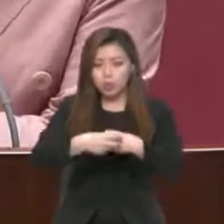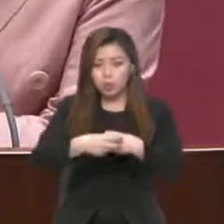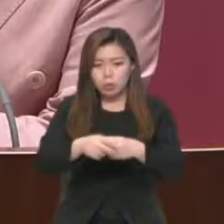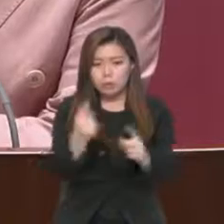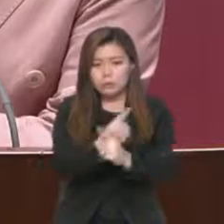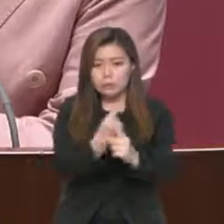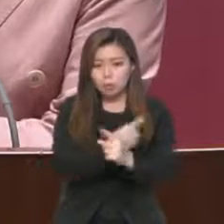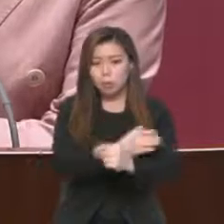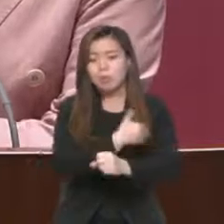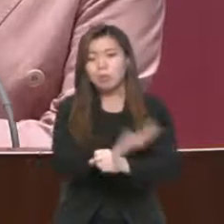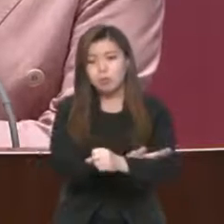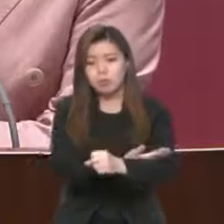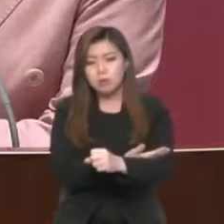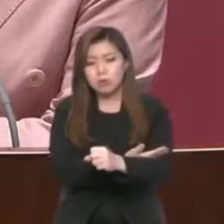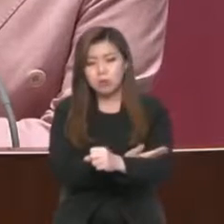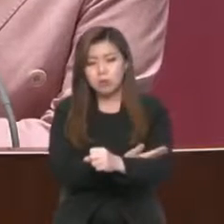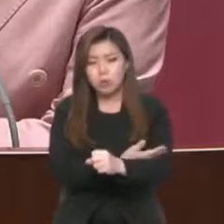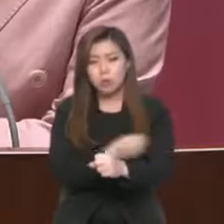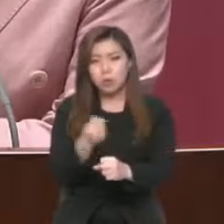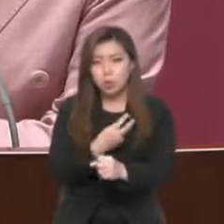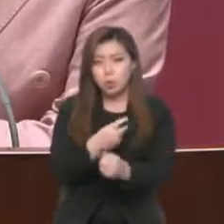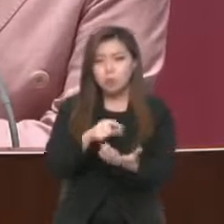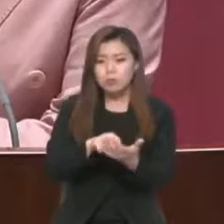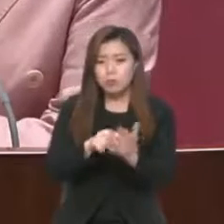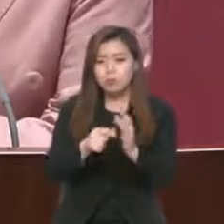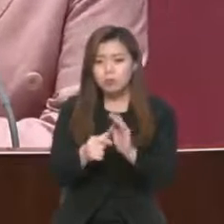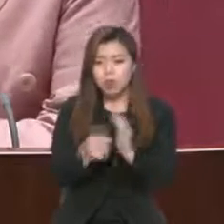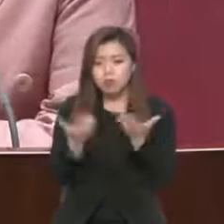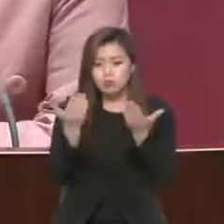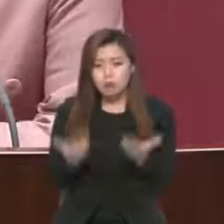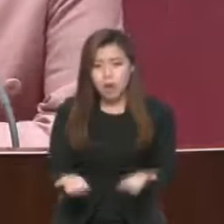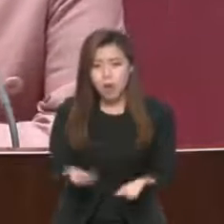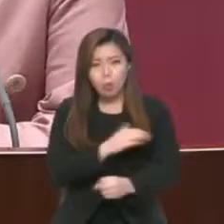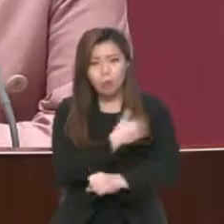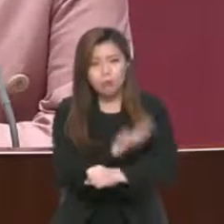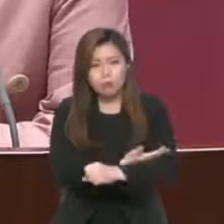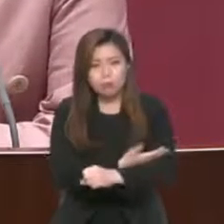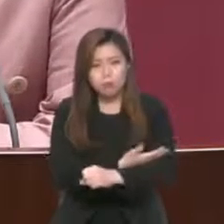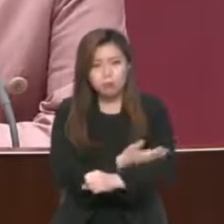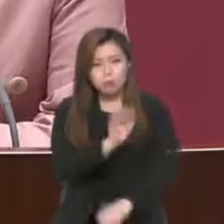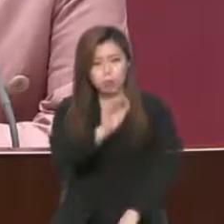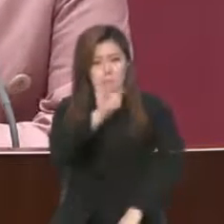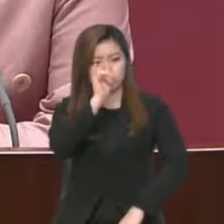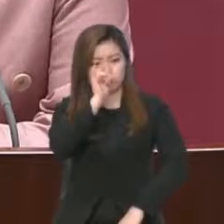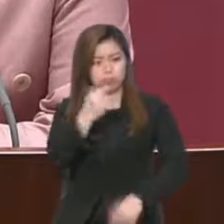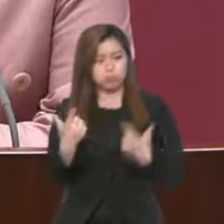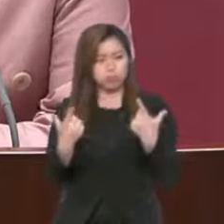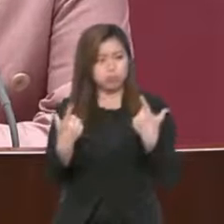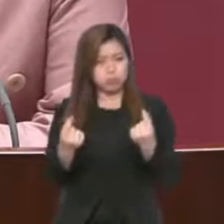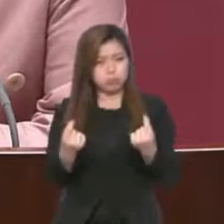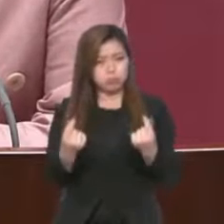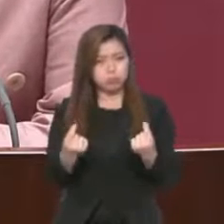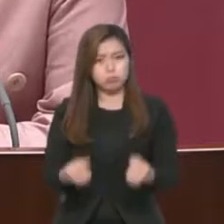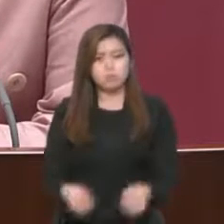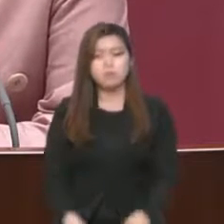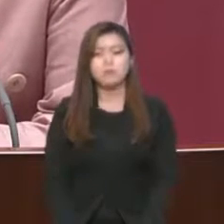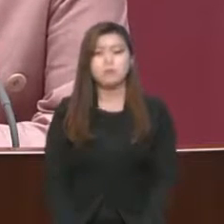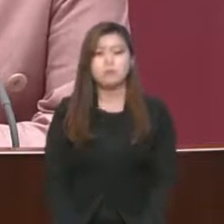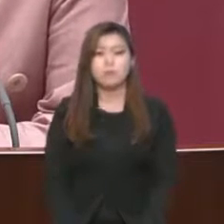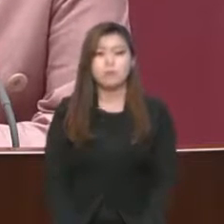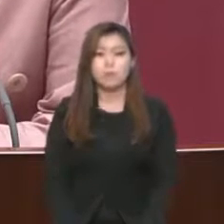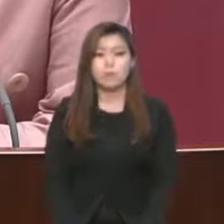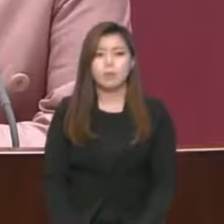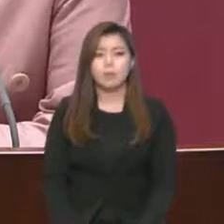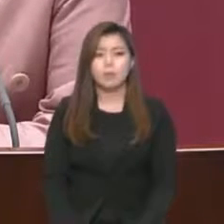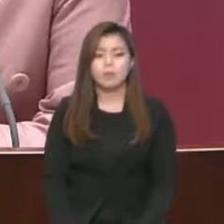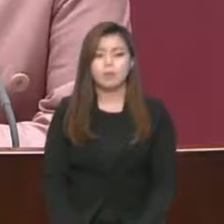권리라든지 또는 적정한 휴가권이라든지 이런 것은 병사의 권리로 보장이 네, 받도록 그러면, 관련 법에 예,